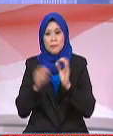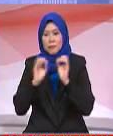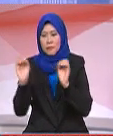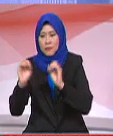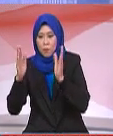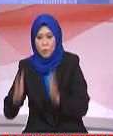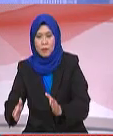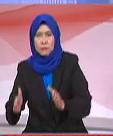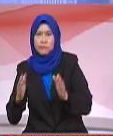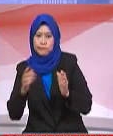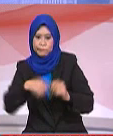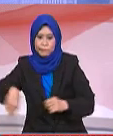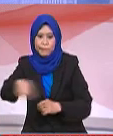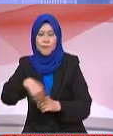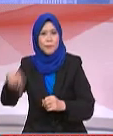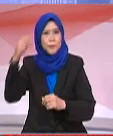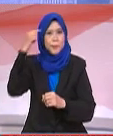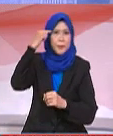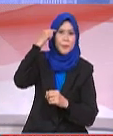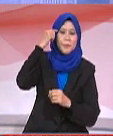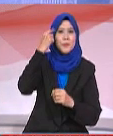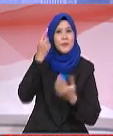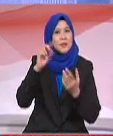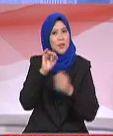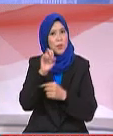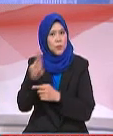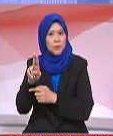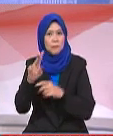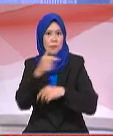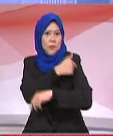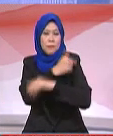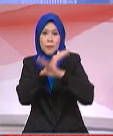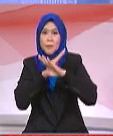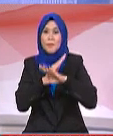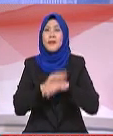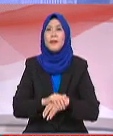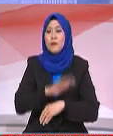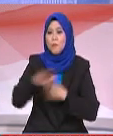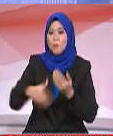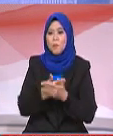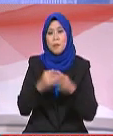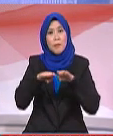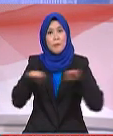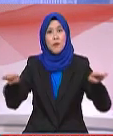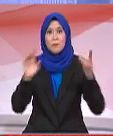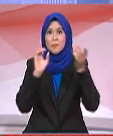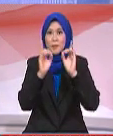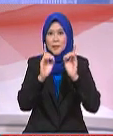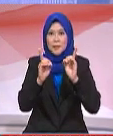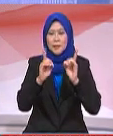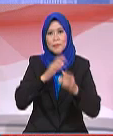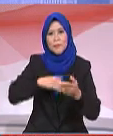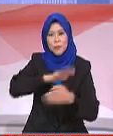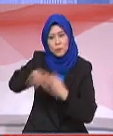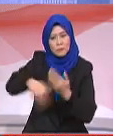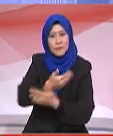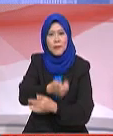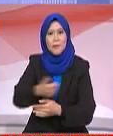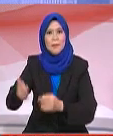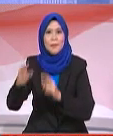anti-vaksin memanipulasikan isu berkenaan. Ia melalui semua platform digital dan jentera milik kerajaan